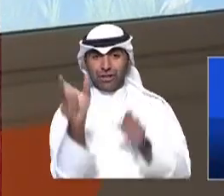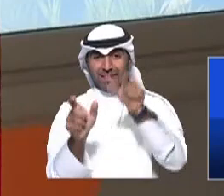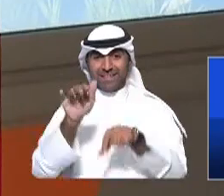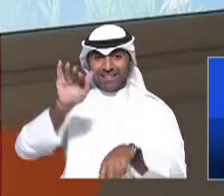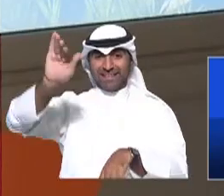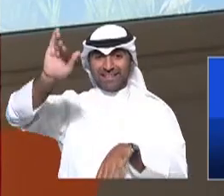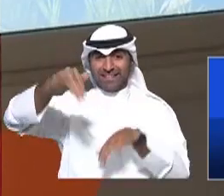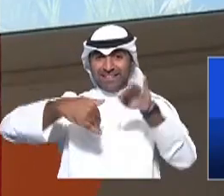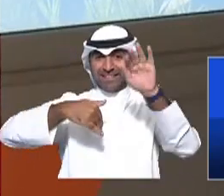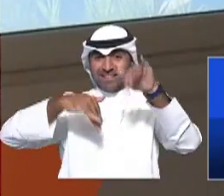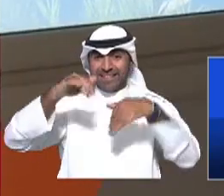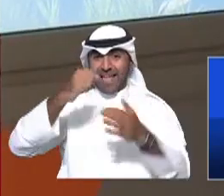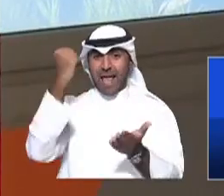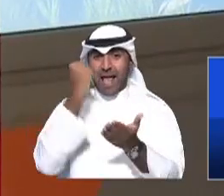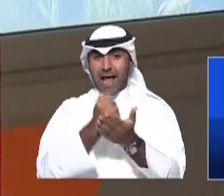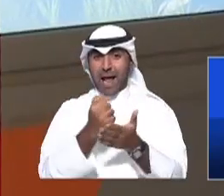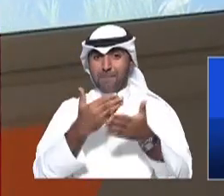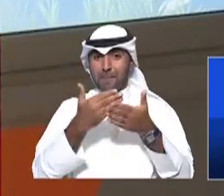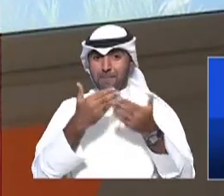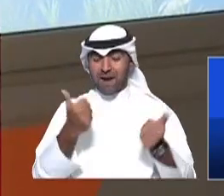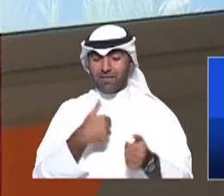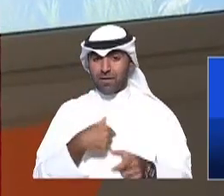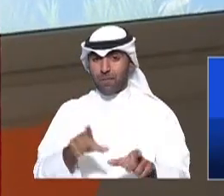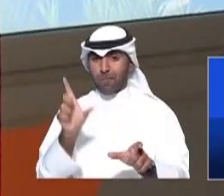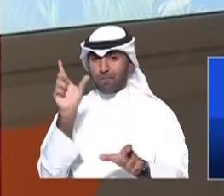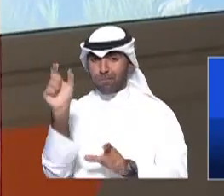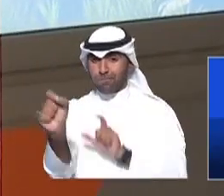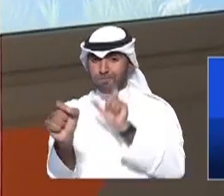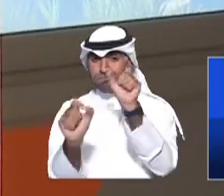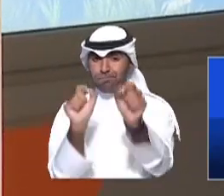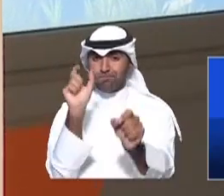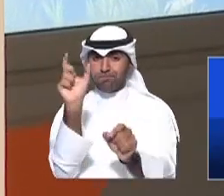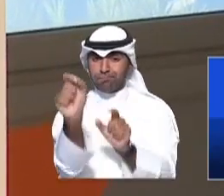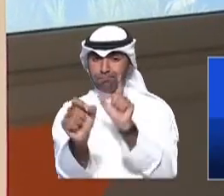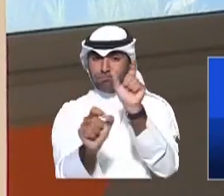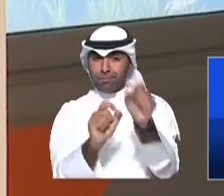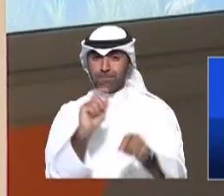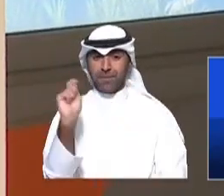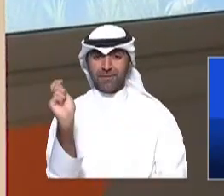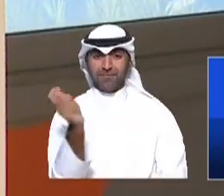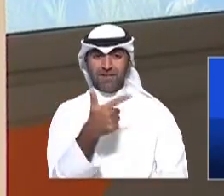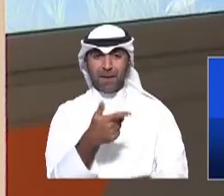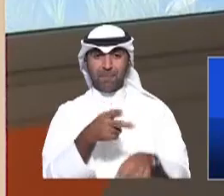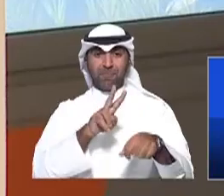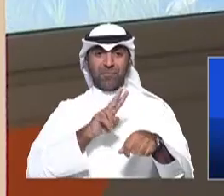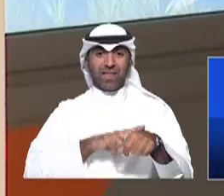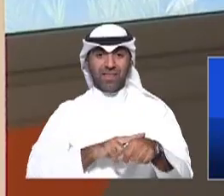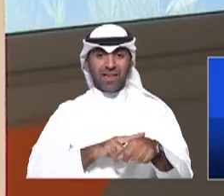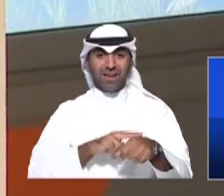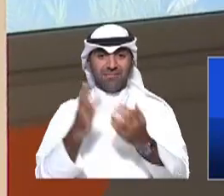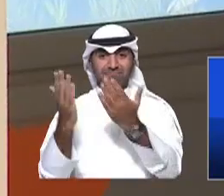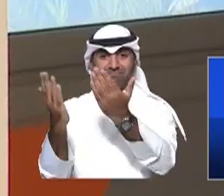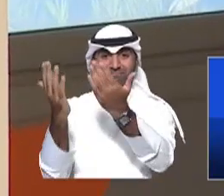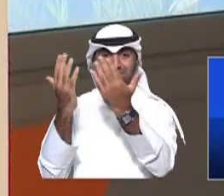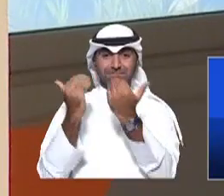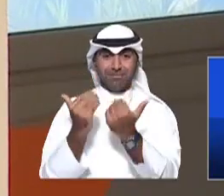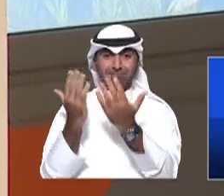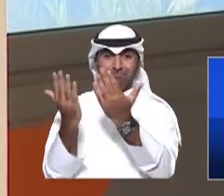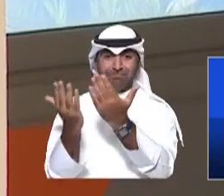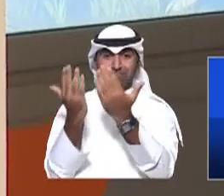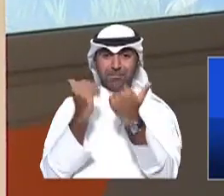السواحل بجهود مميزة من أجل منع الصيد الجائر في جون الكويت وبعض الأماكن